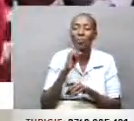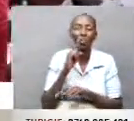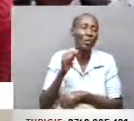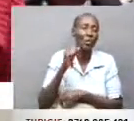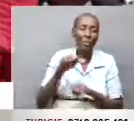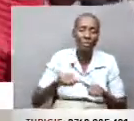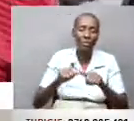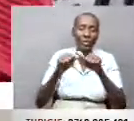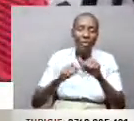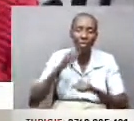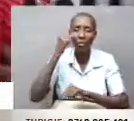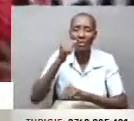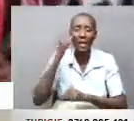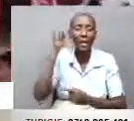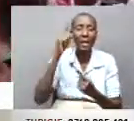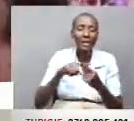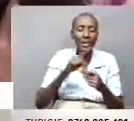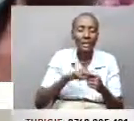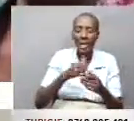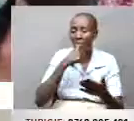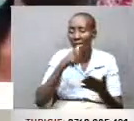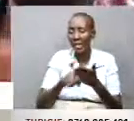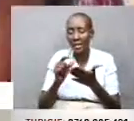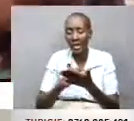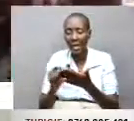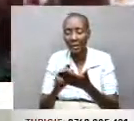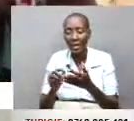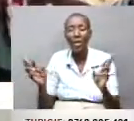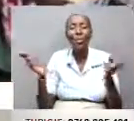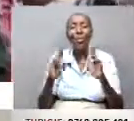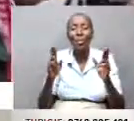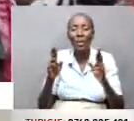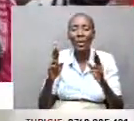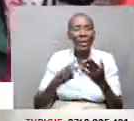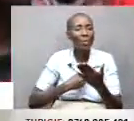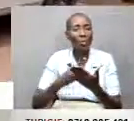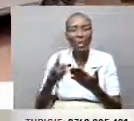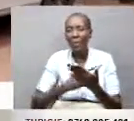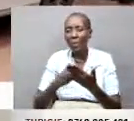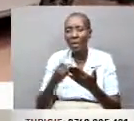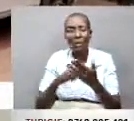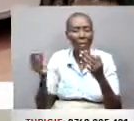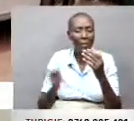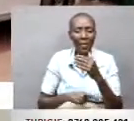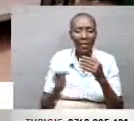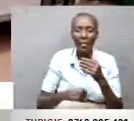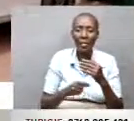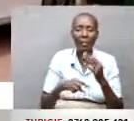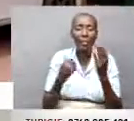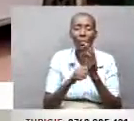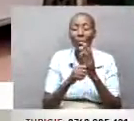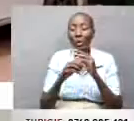hivi mpaka apeane hiyo barua sign. Sisi tuko tayari kutembea week mezi mzima. Ndio. Saa chache